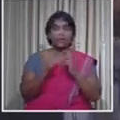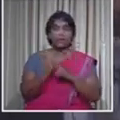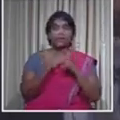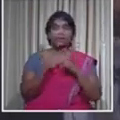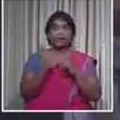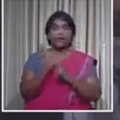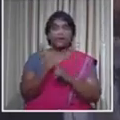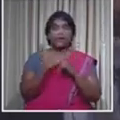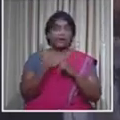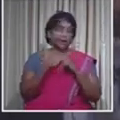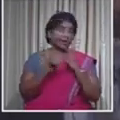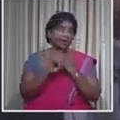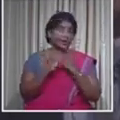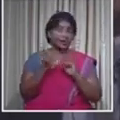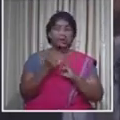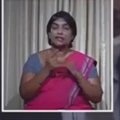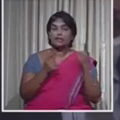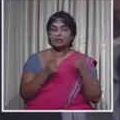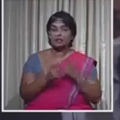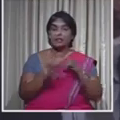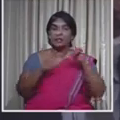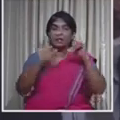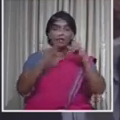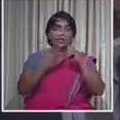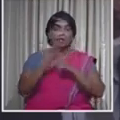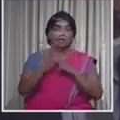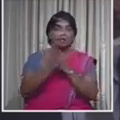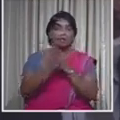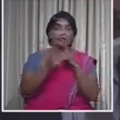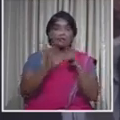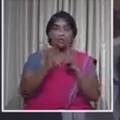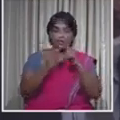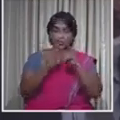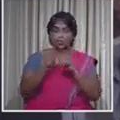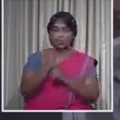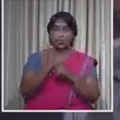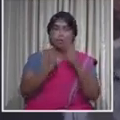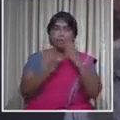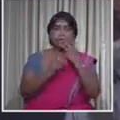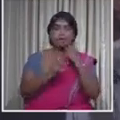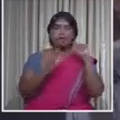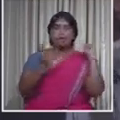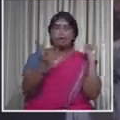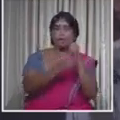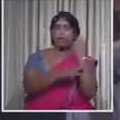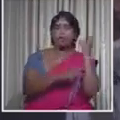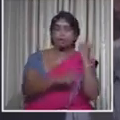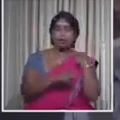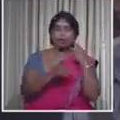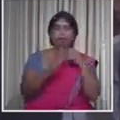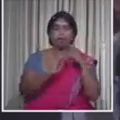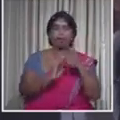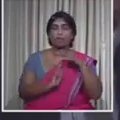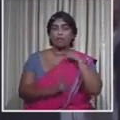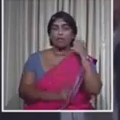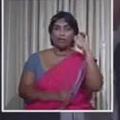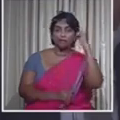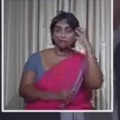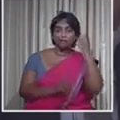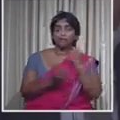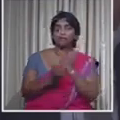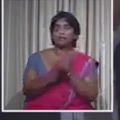එකේ ඩිරෙක්ටර්. ඊට පස්සේ හත්වෙනි මාසේ 3 විවෘත වරෙන්තුව දුන්නට පස්සේ ඔහු රටින් පැනලා කියලා. ඊට පස්සේ රතු වරෙන්තුවක් දෙන්න කටයුතු